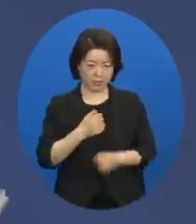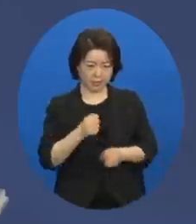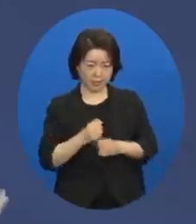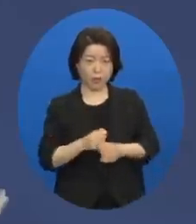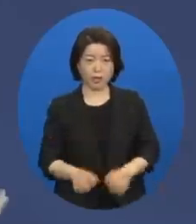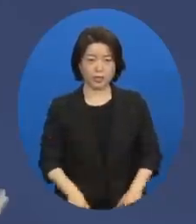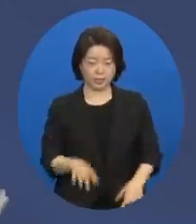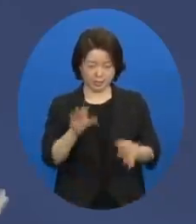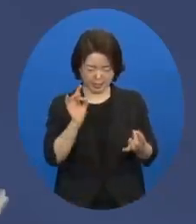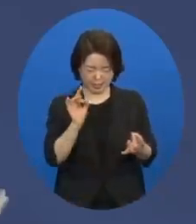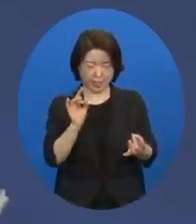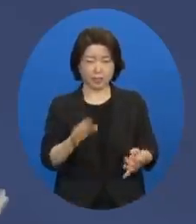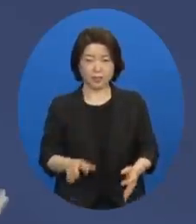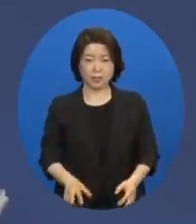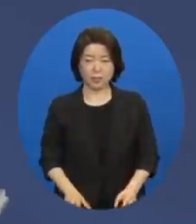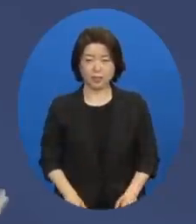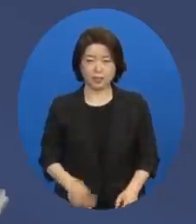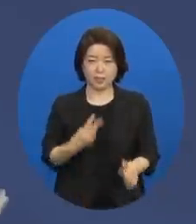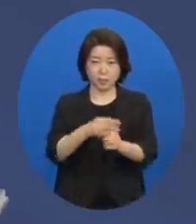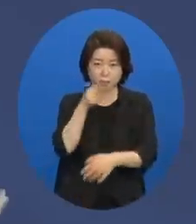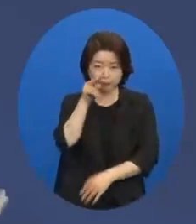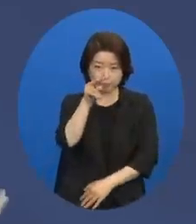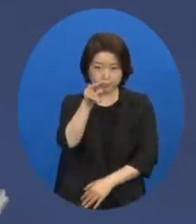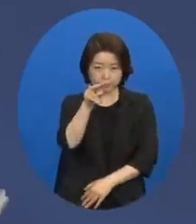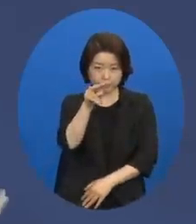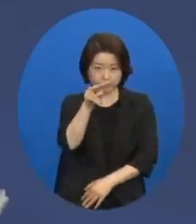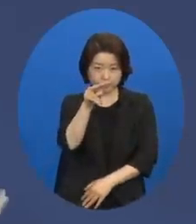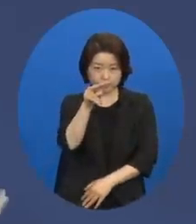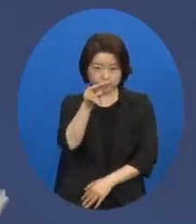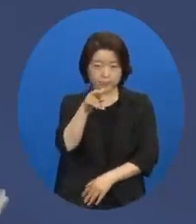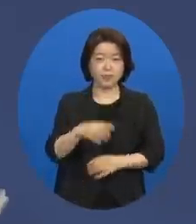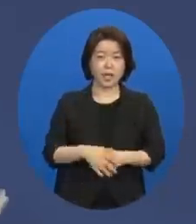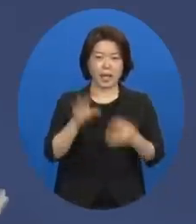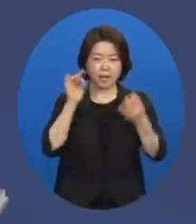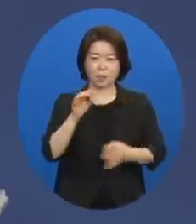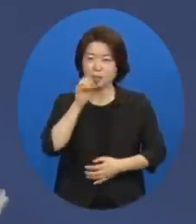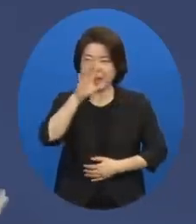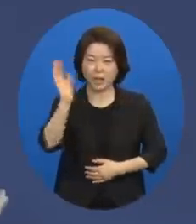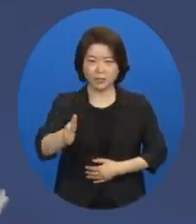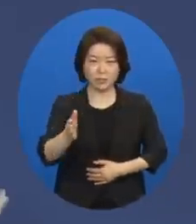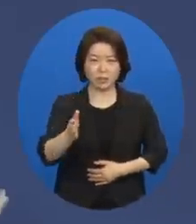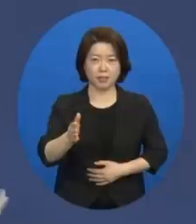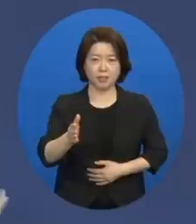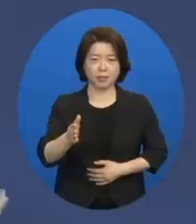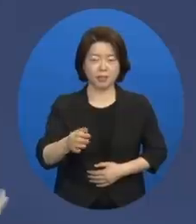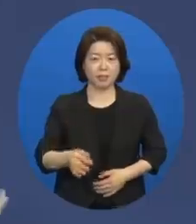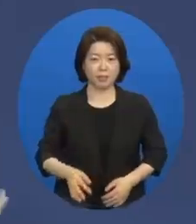당황하도록 가만히 강사를 많이 쳐다보면서 가만히 아무 말도 하지 마셔야 돼요.